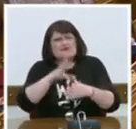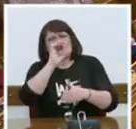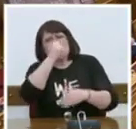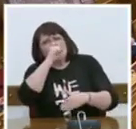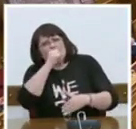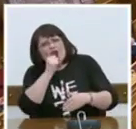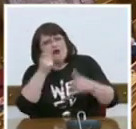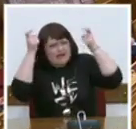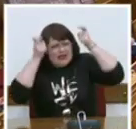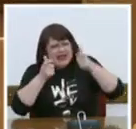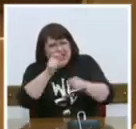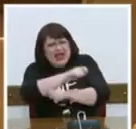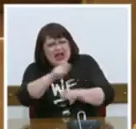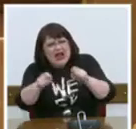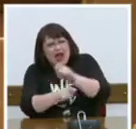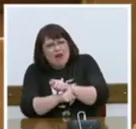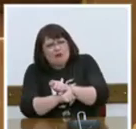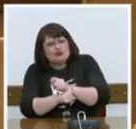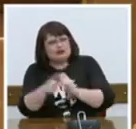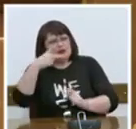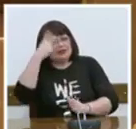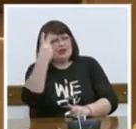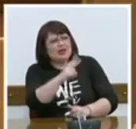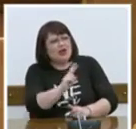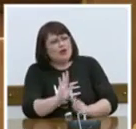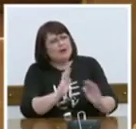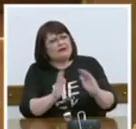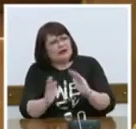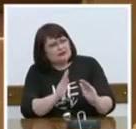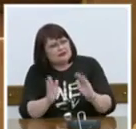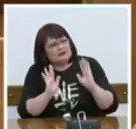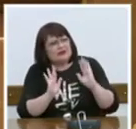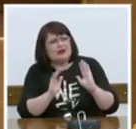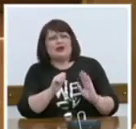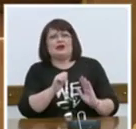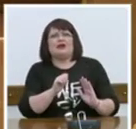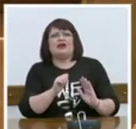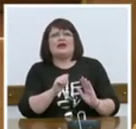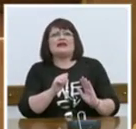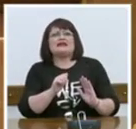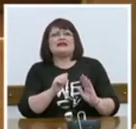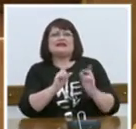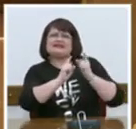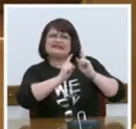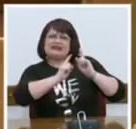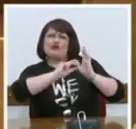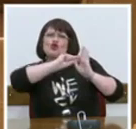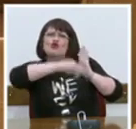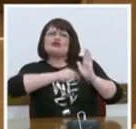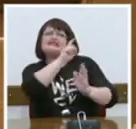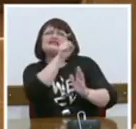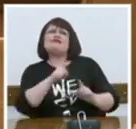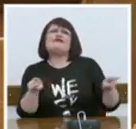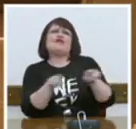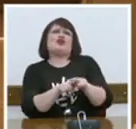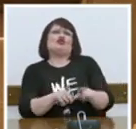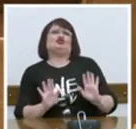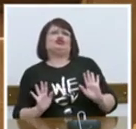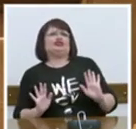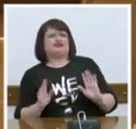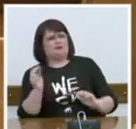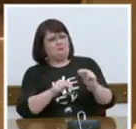τα αστικά δικαιώματα είναι εξασφαλισμένα από το σύμφωνο συμβίωσης το οποίο ήδη είχατε